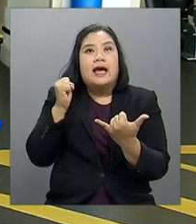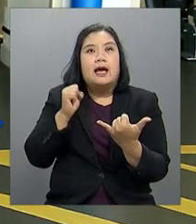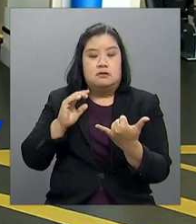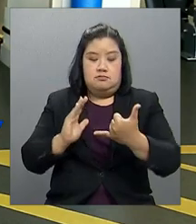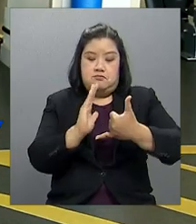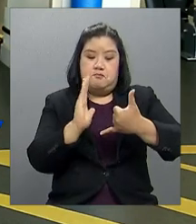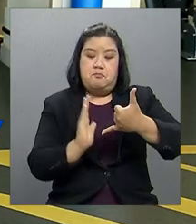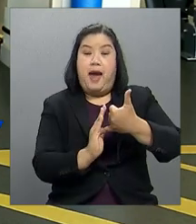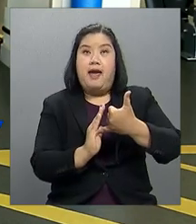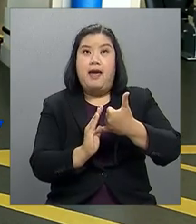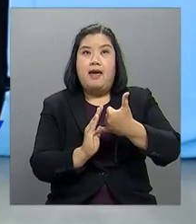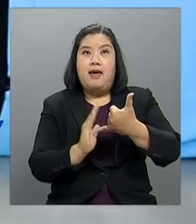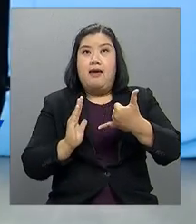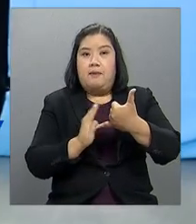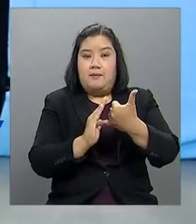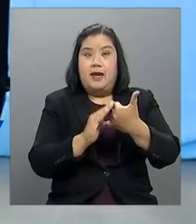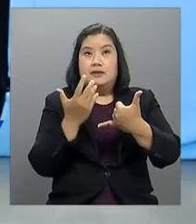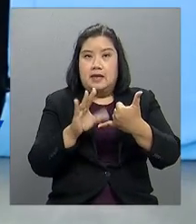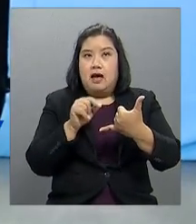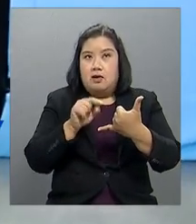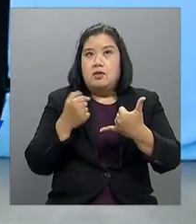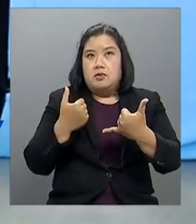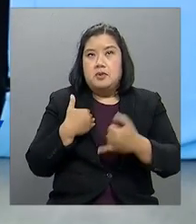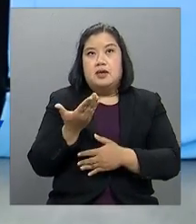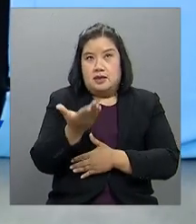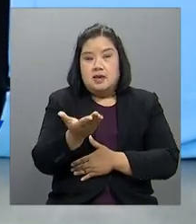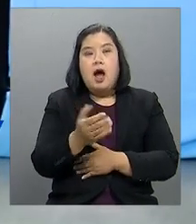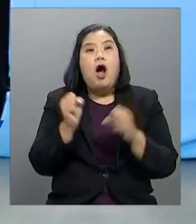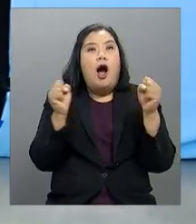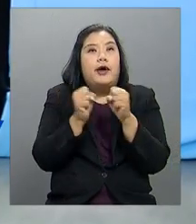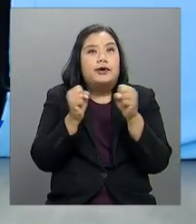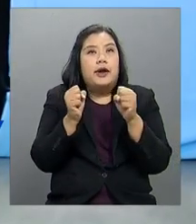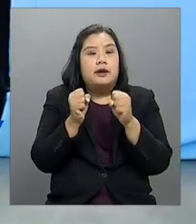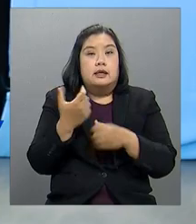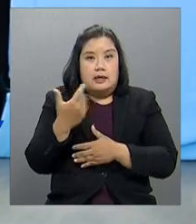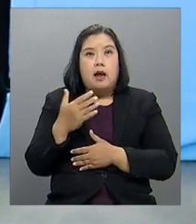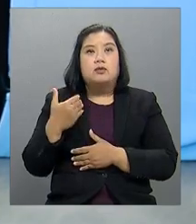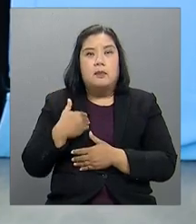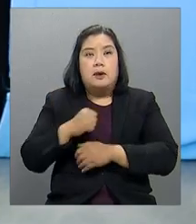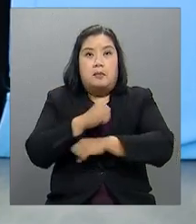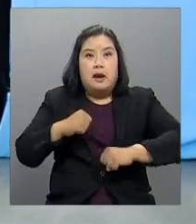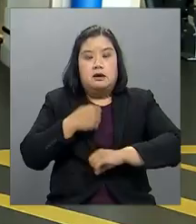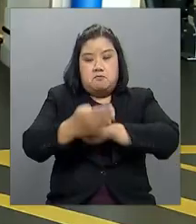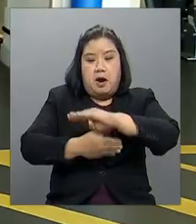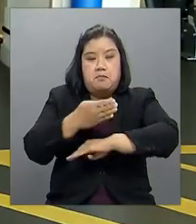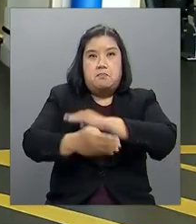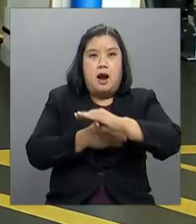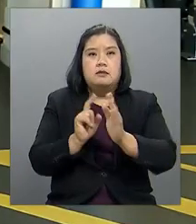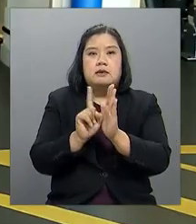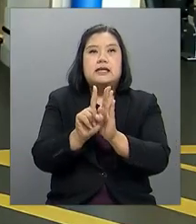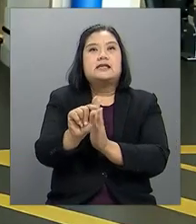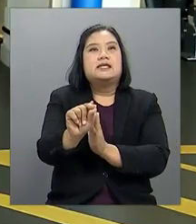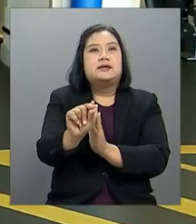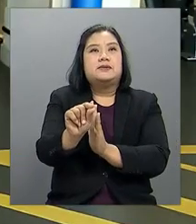นะคะเราก็วางแผ่นเย็นไว้แล้วก็เอาผ้ายืดอะค่ะพันได้เลยนะคะประมาณ20นาทีเนาะแล้ว